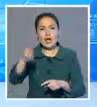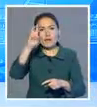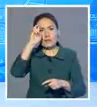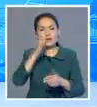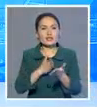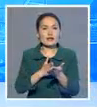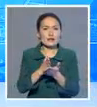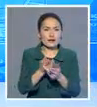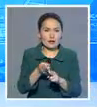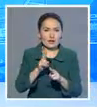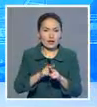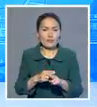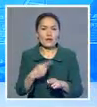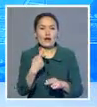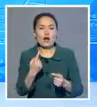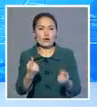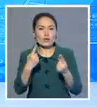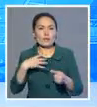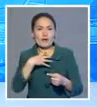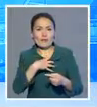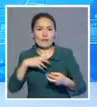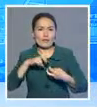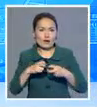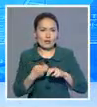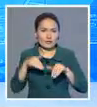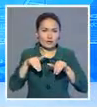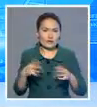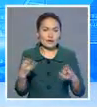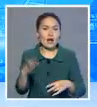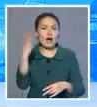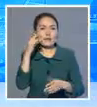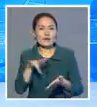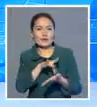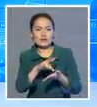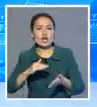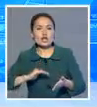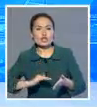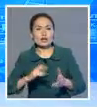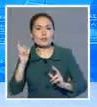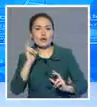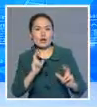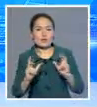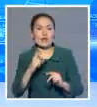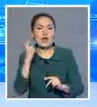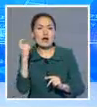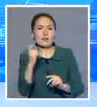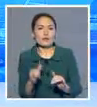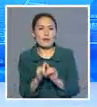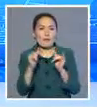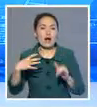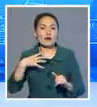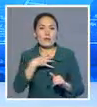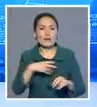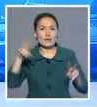мемлекеттік саясаттың басым бағыттарының біріне айналған. Дегенмен біздің ел бұл бағытта біршама оң тәжірибе жинады. Алматыда жекеменшік білім ұйымдарының